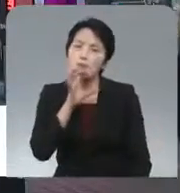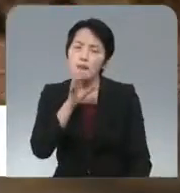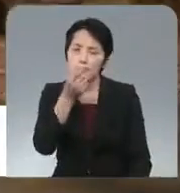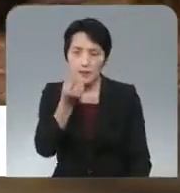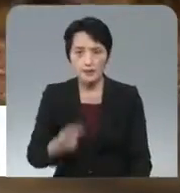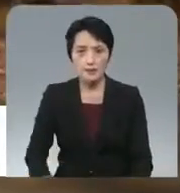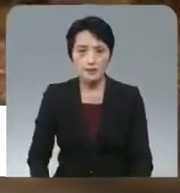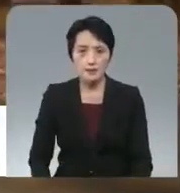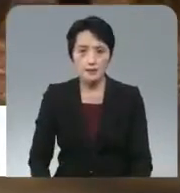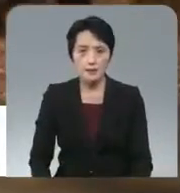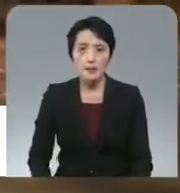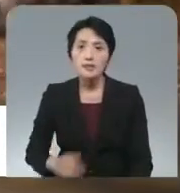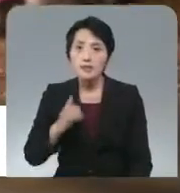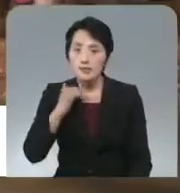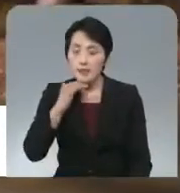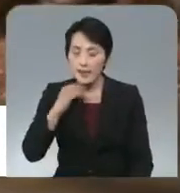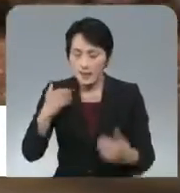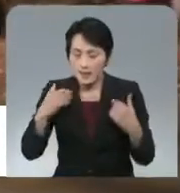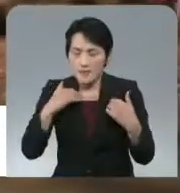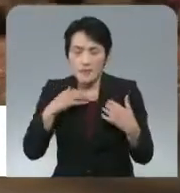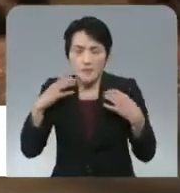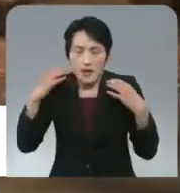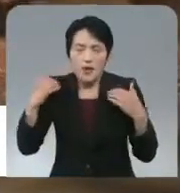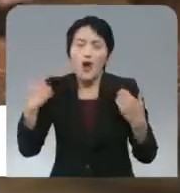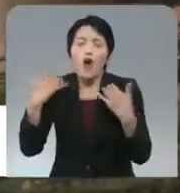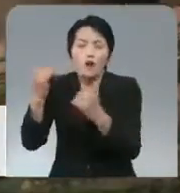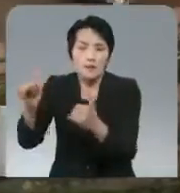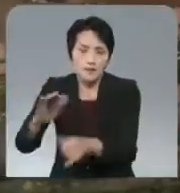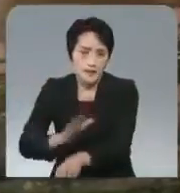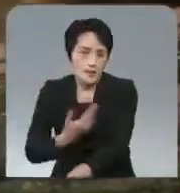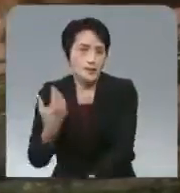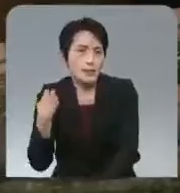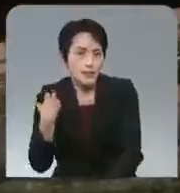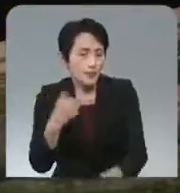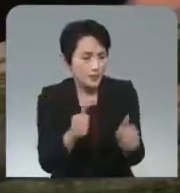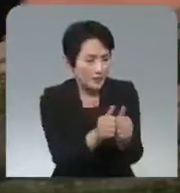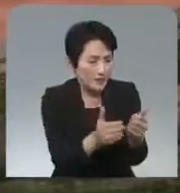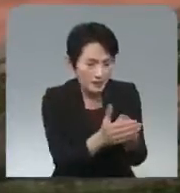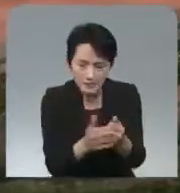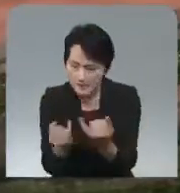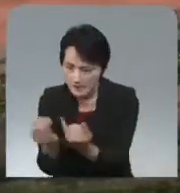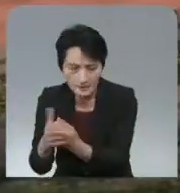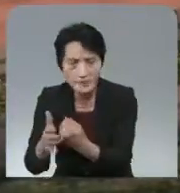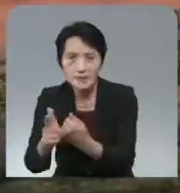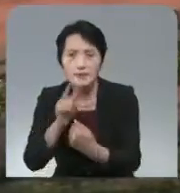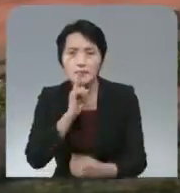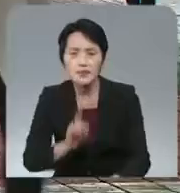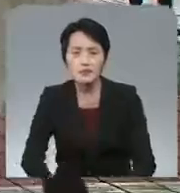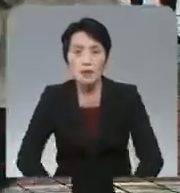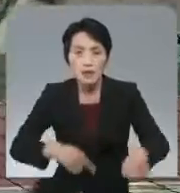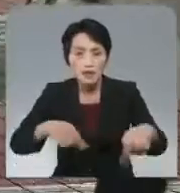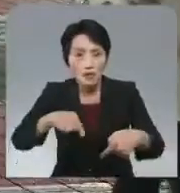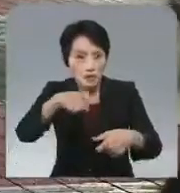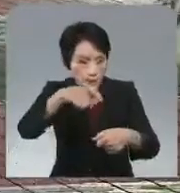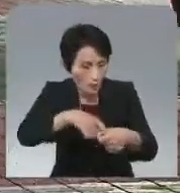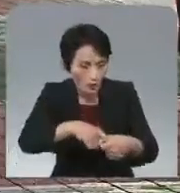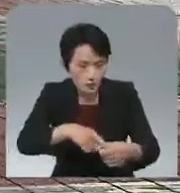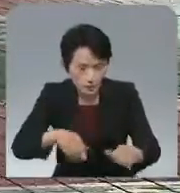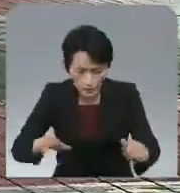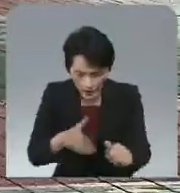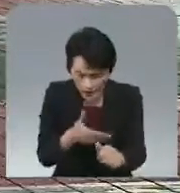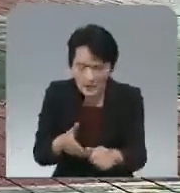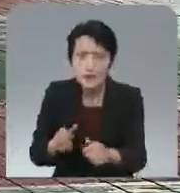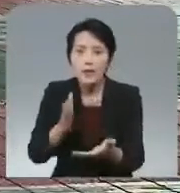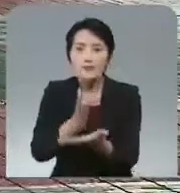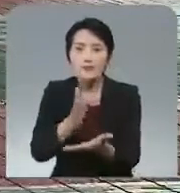示，最近供给的扩大使房地产市场迎来了拐点，将努力确保不把房地产问题留给